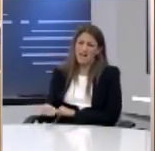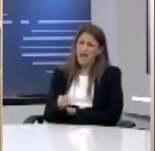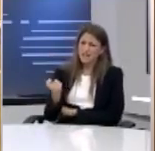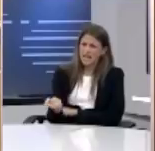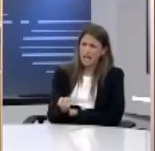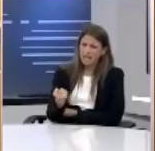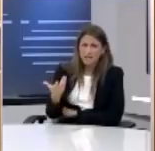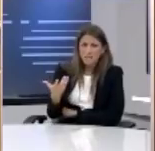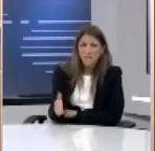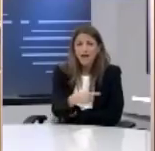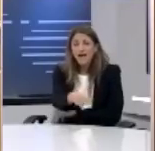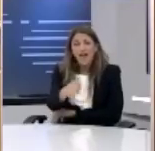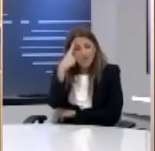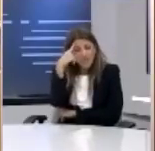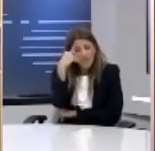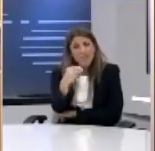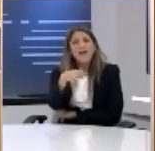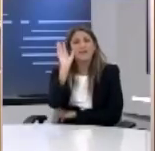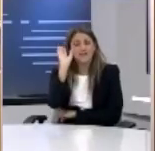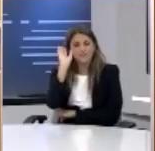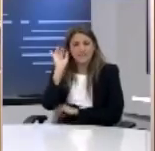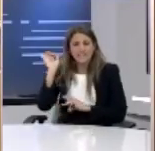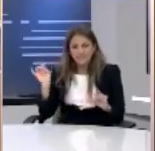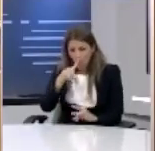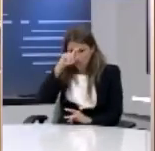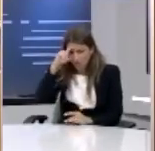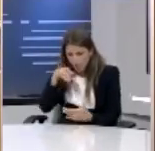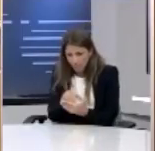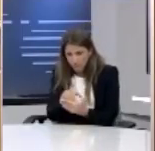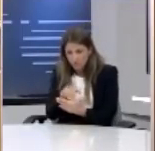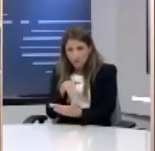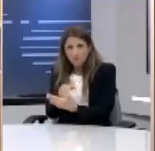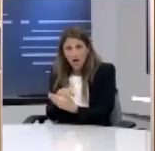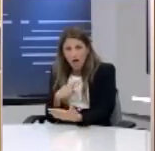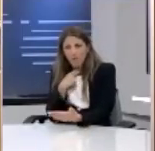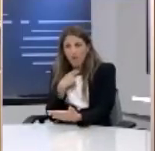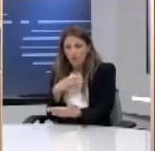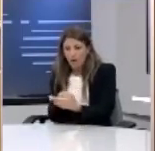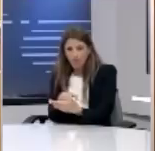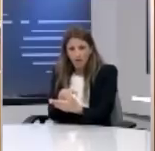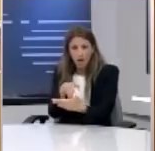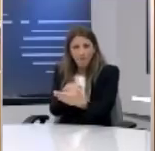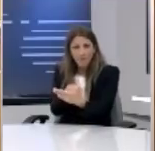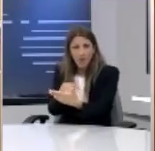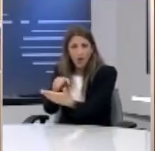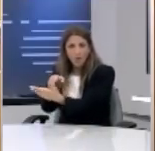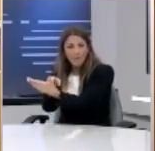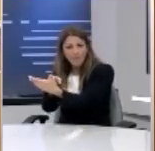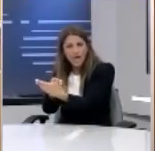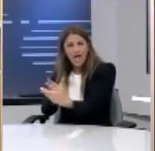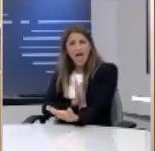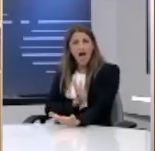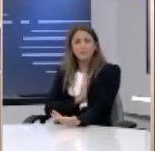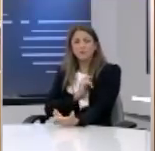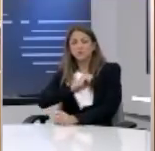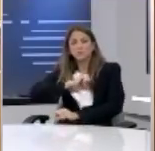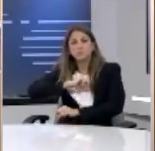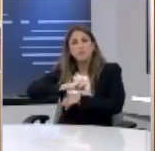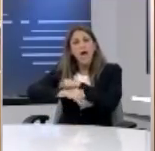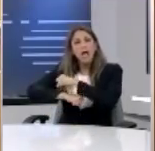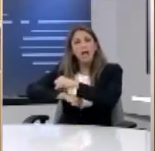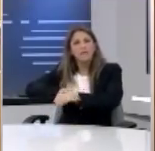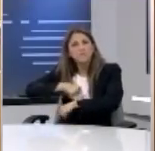δημιουργήσετε, όσα βουνά και αν βάλει κανείς, μπροστά σε έναν άνθρωπο που παλεύει για τη ζωή του, που παλεύει για τη